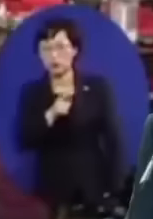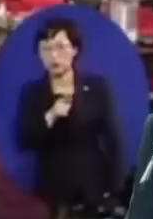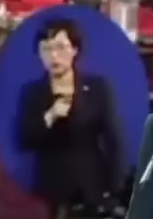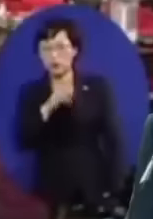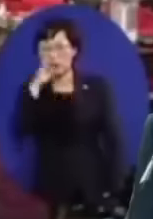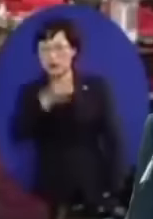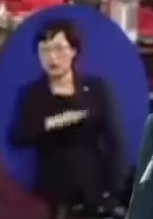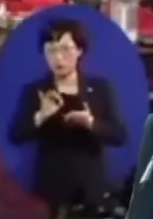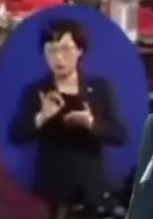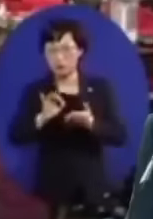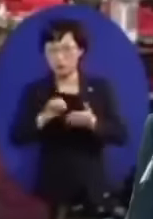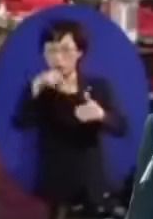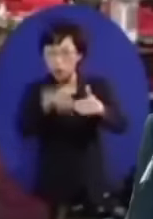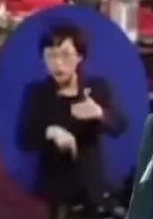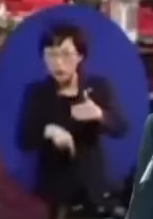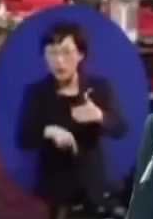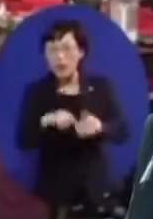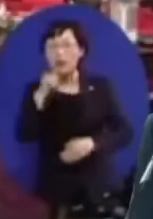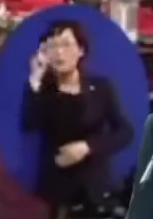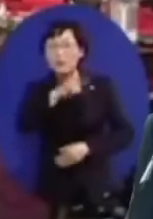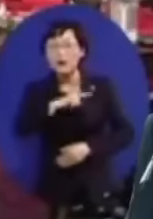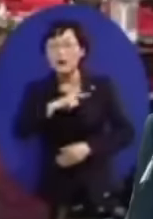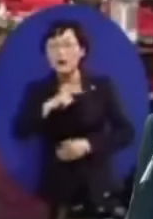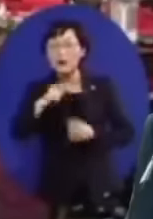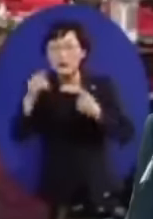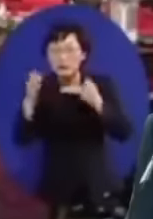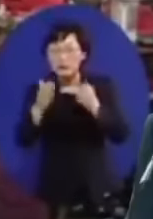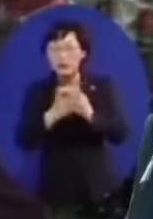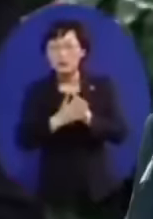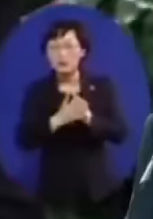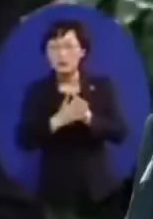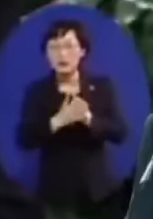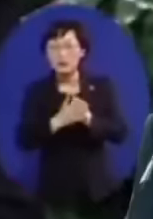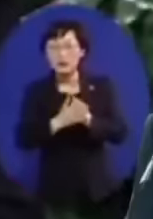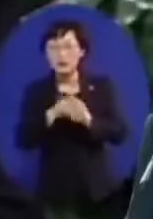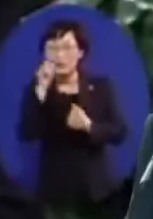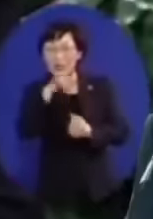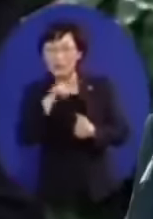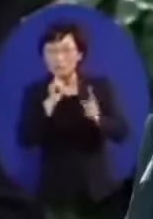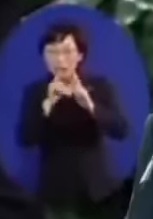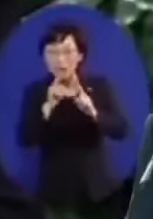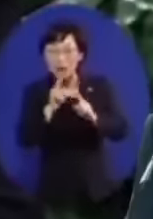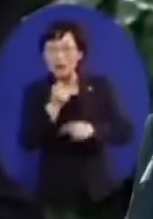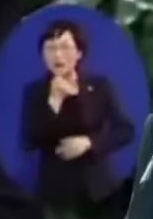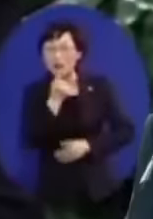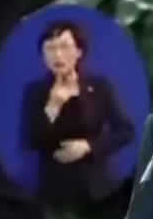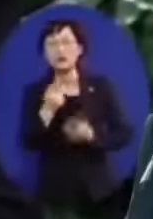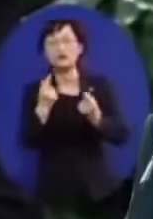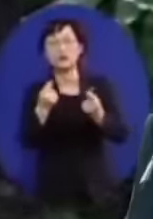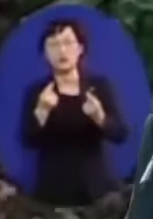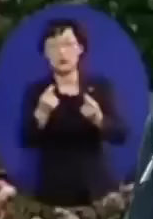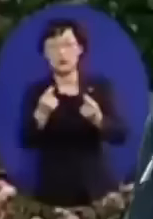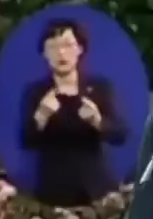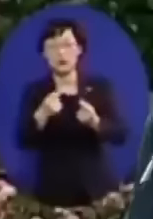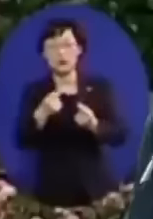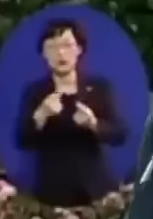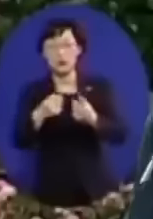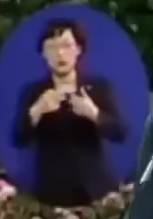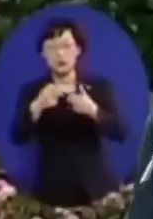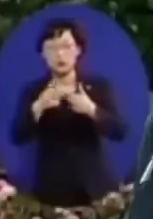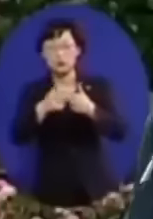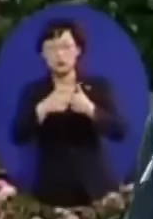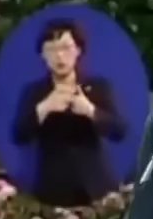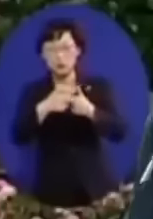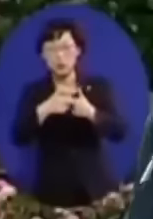흉악한 말을 사용해 속이 악하기 때문에 그것이 악한 말로 나오는 것입니다. 누가복음 6장 45절에 선한